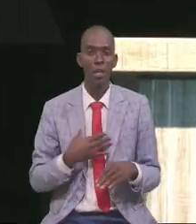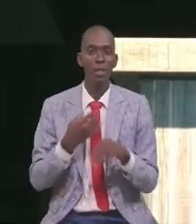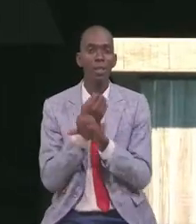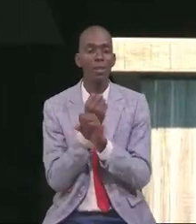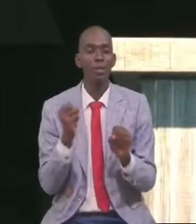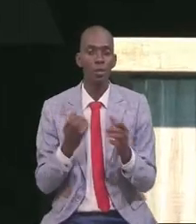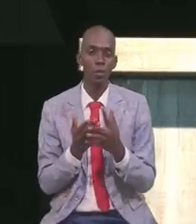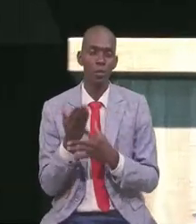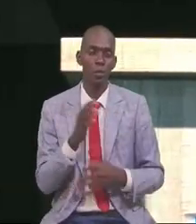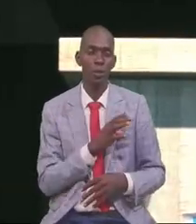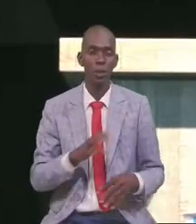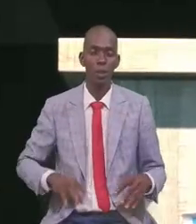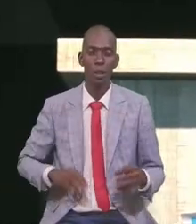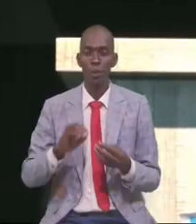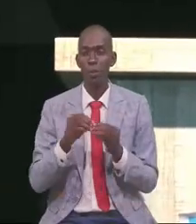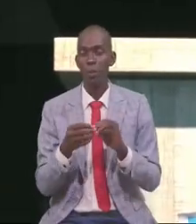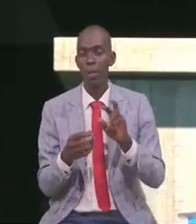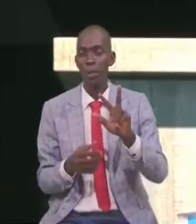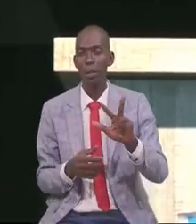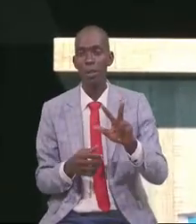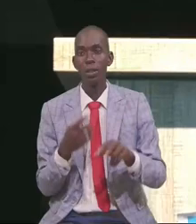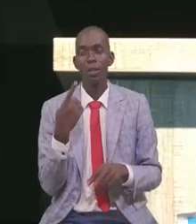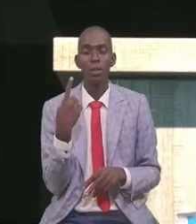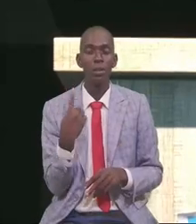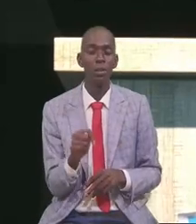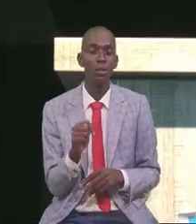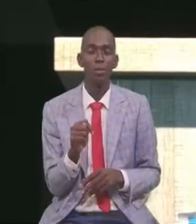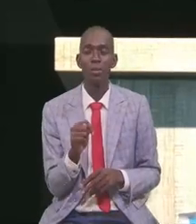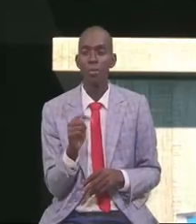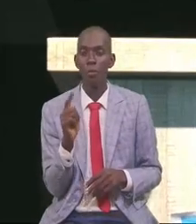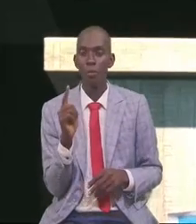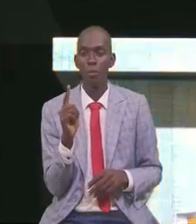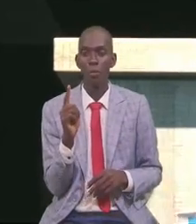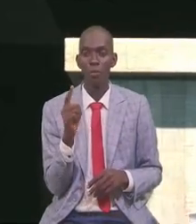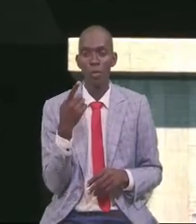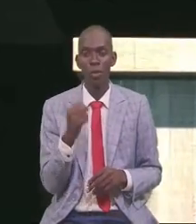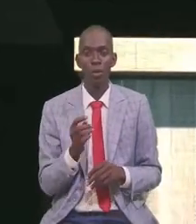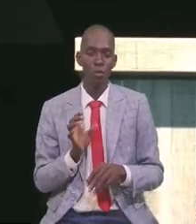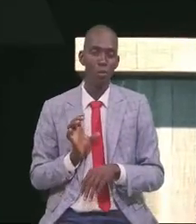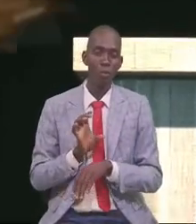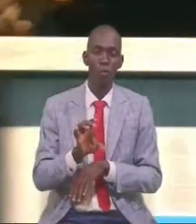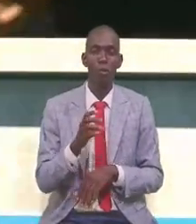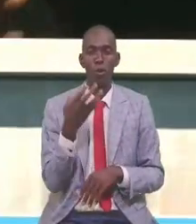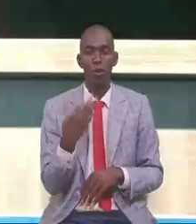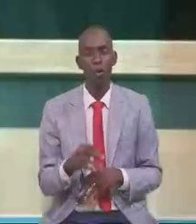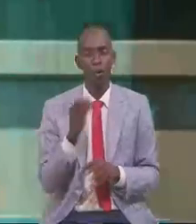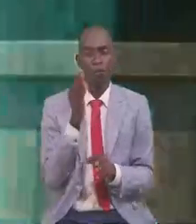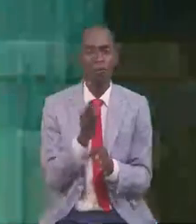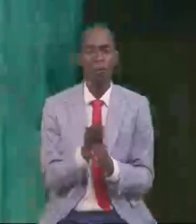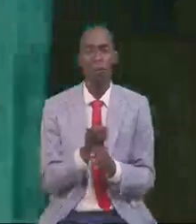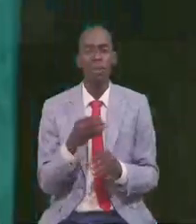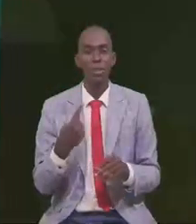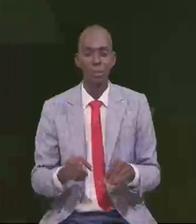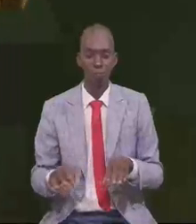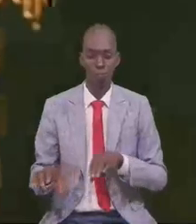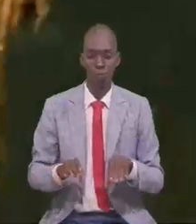travers Christ. Troisième point, c'est la force de la foi, la puissance de la foi, c'est l'action de